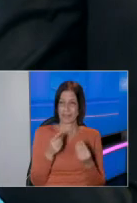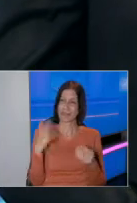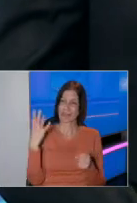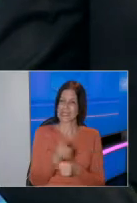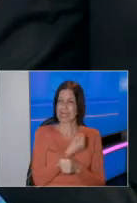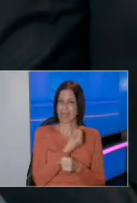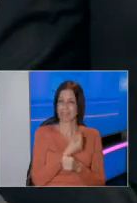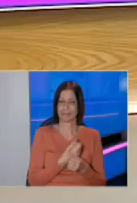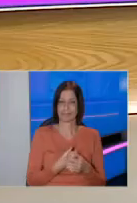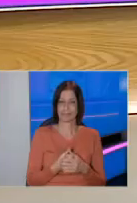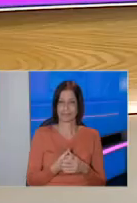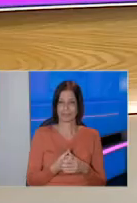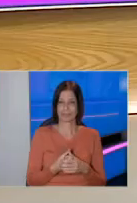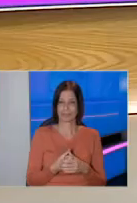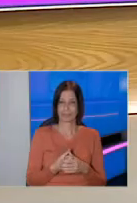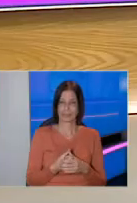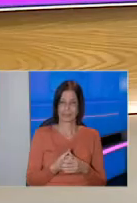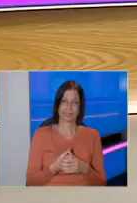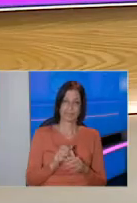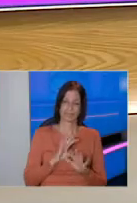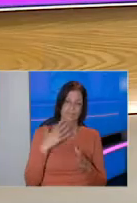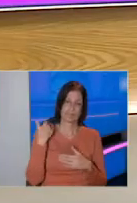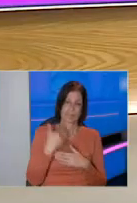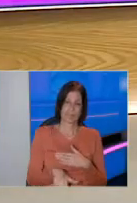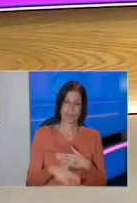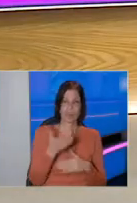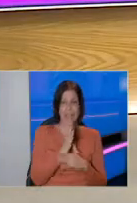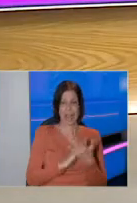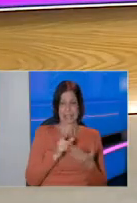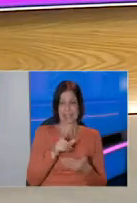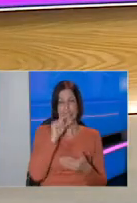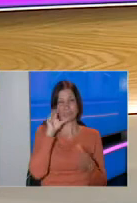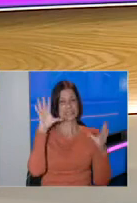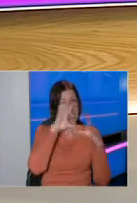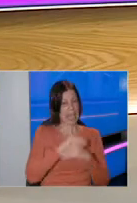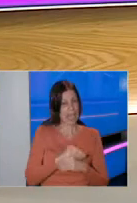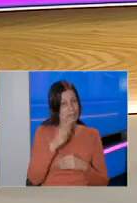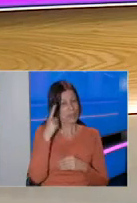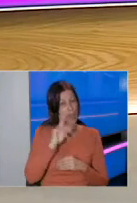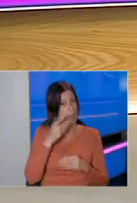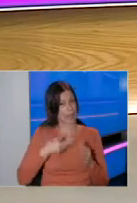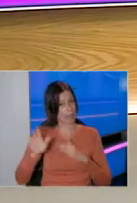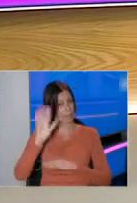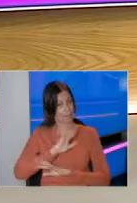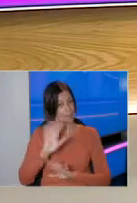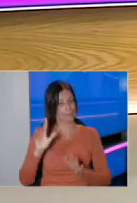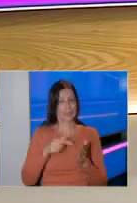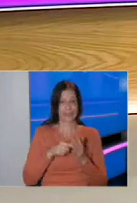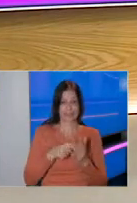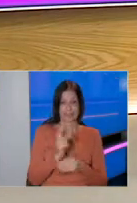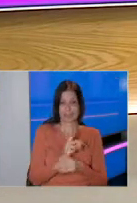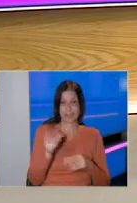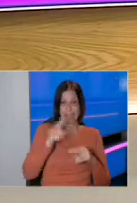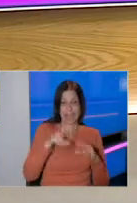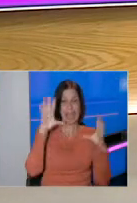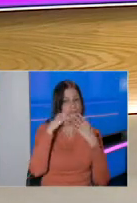ובהצלחה. תודה רבה. זהו, אנחנו מסיימים עכשיו את החלק הזה שנקרא ציוצי ערב, אבל אתם יודעים שאתם לא הולכים לשום מקום, מכיוון שמיד אחרינו